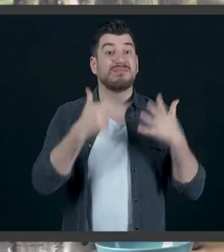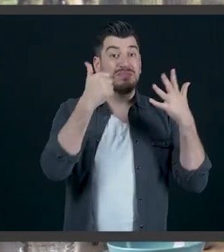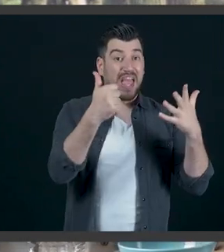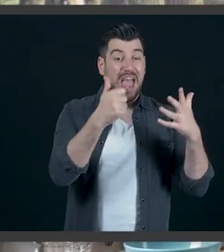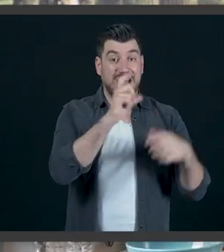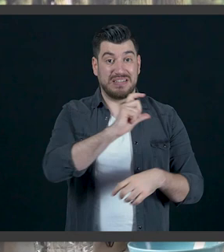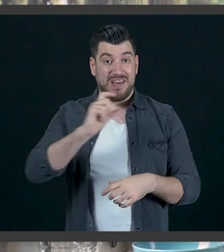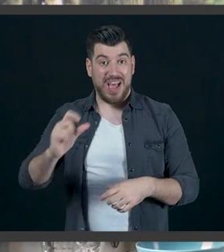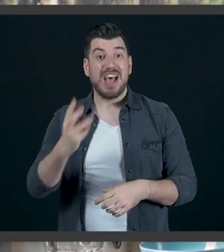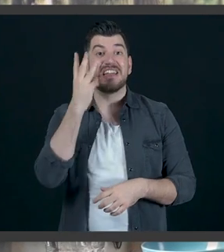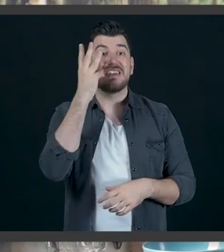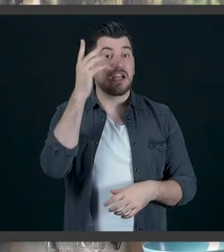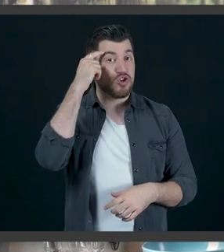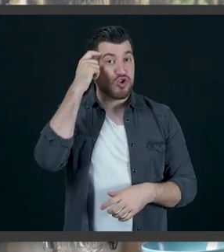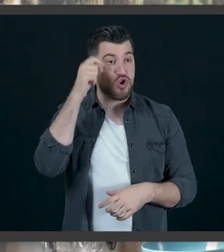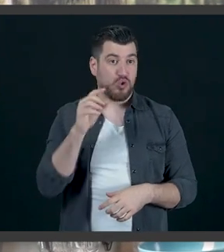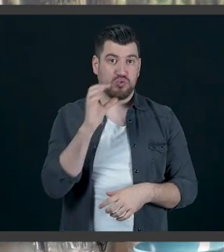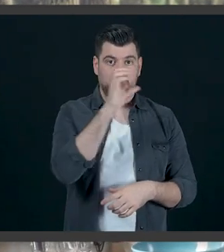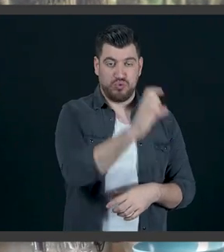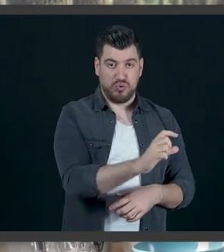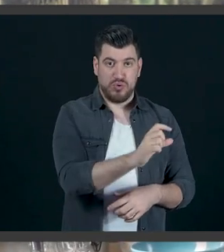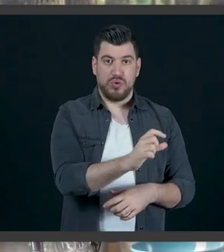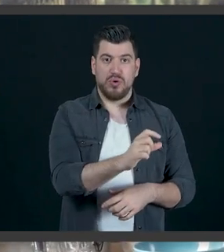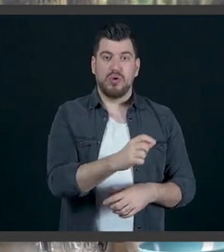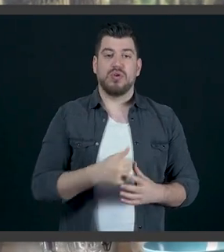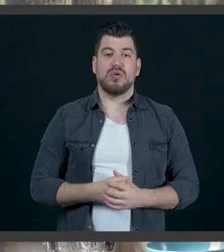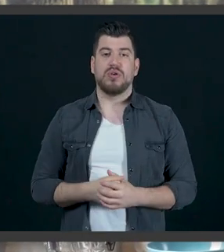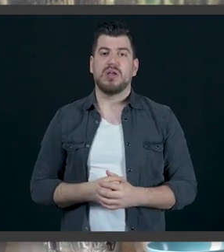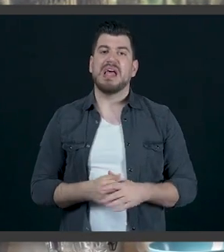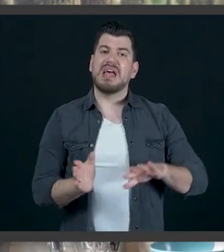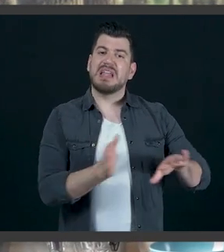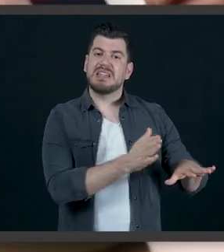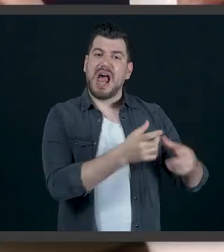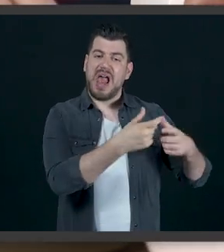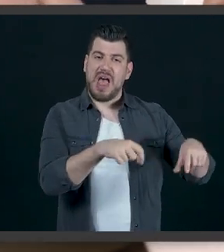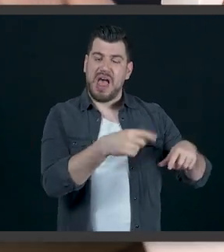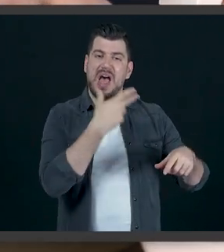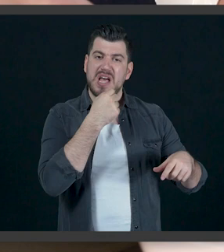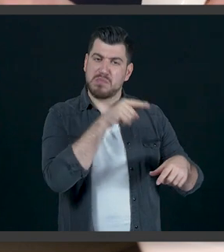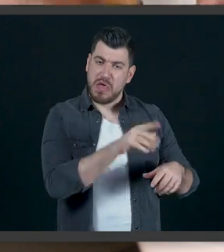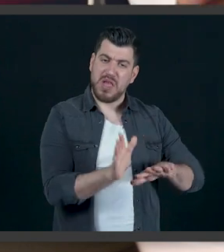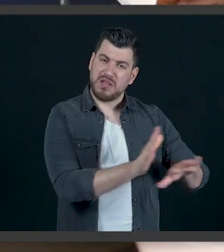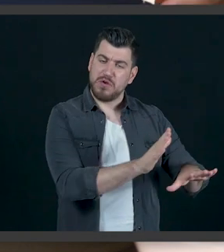3 κρόκους εδώ. Θα κρατήσω βέβαια τα σπράδια να κάνω μια ομελέτα, δεν τα πετάμε.